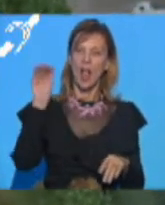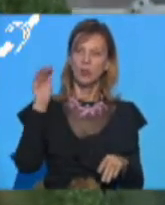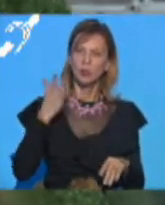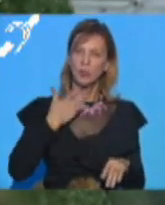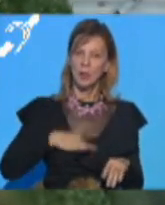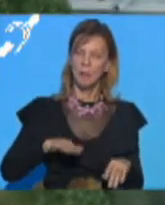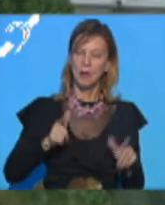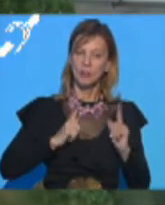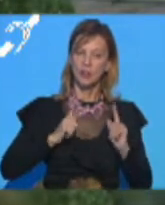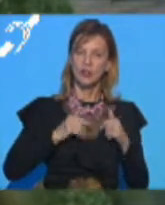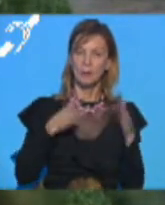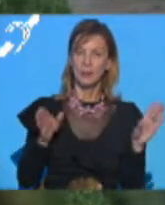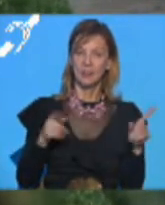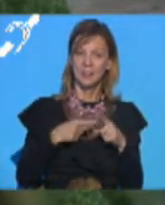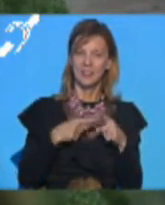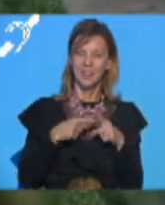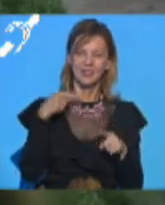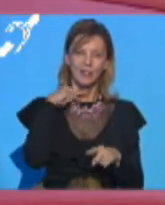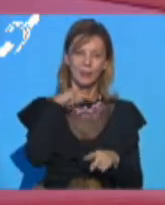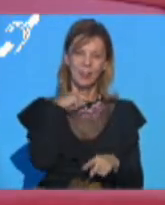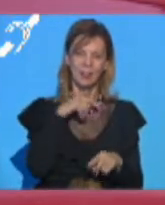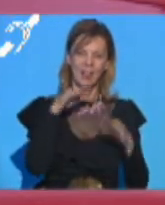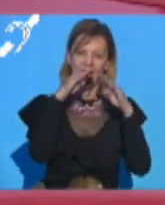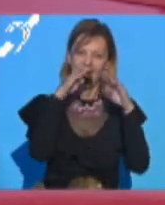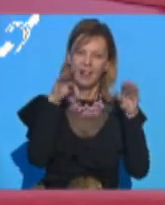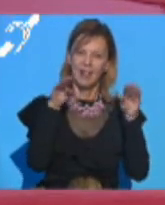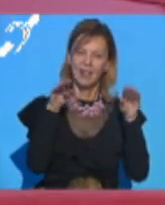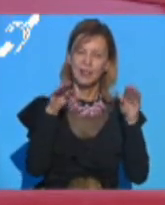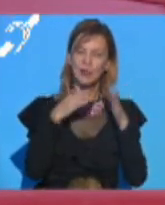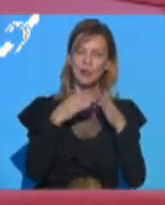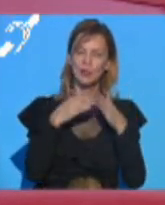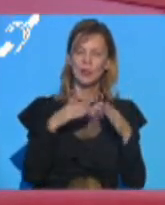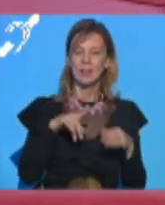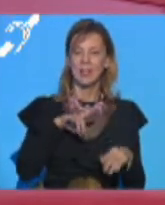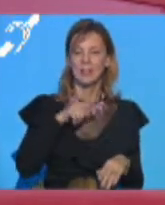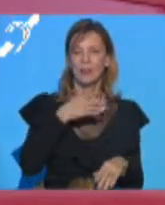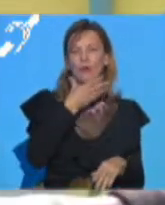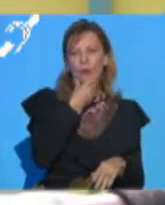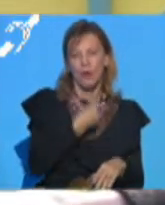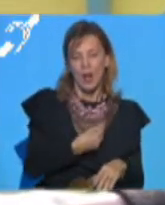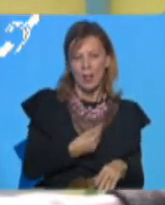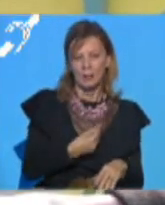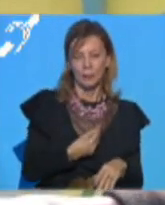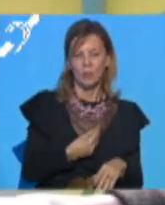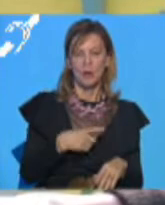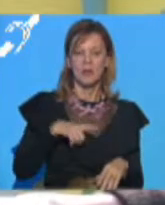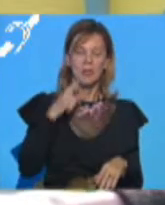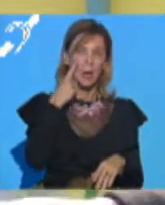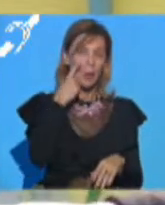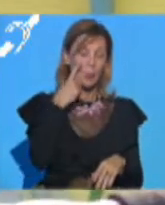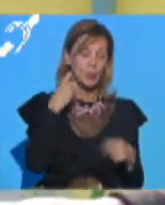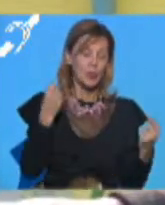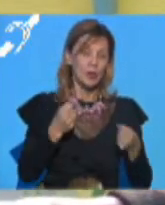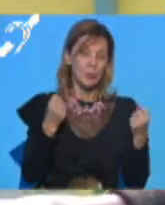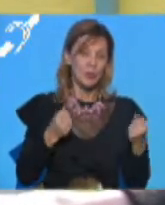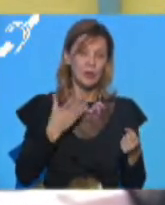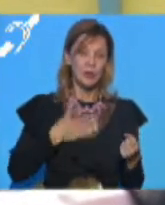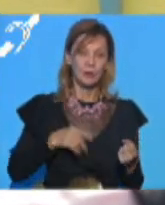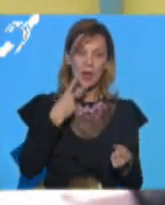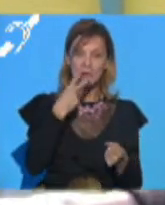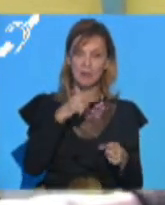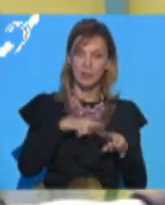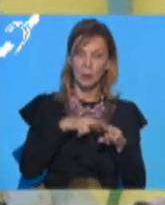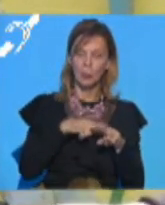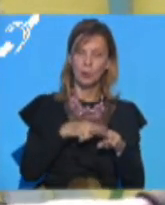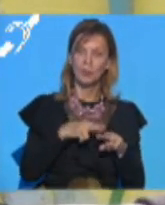și așteaptă deschiderea târgului. Căsuțele sunt minunate, sunt mai frumoase ca în trecut. Eram curioși de pregătiri și vreau să vedem și înainte cum, adică pe lumină